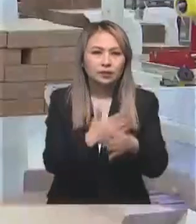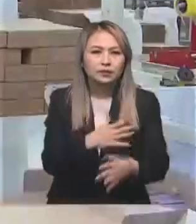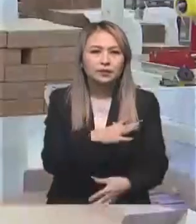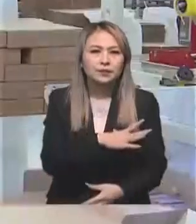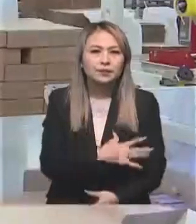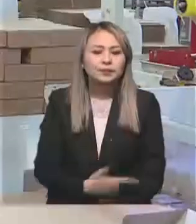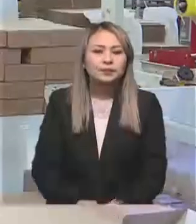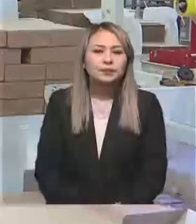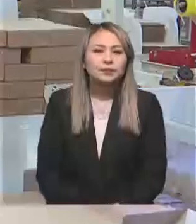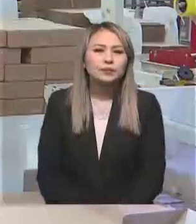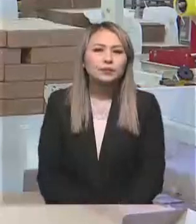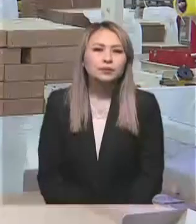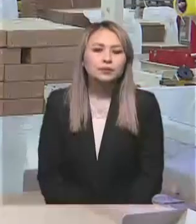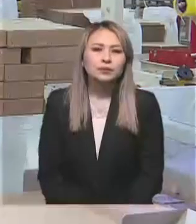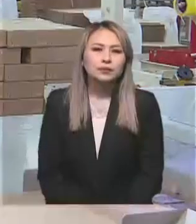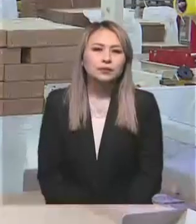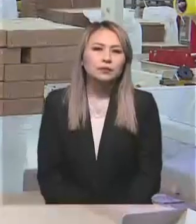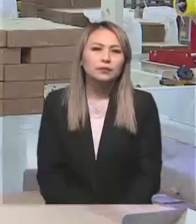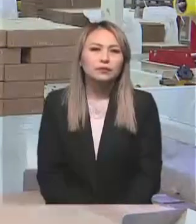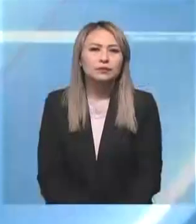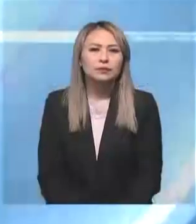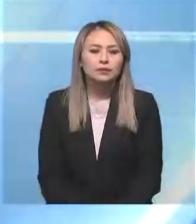Байетбақчан, Бапаев, Елдар Байділдә, 24 KZ.